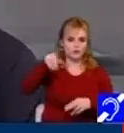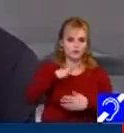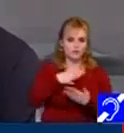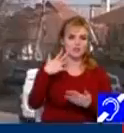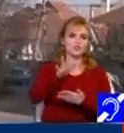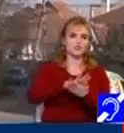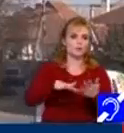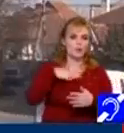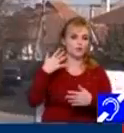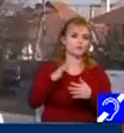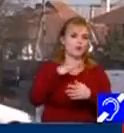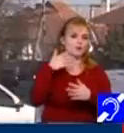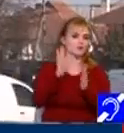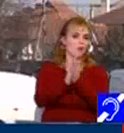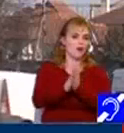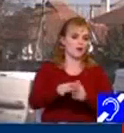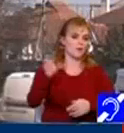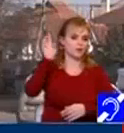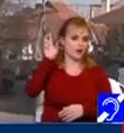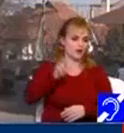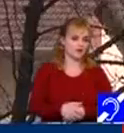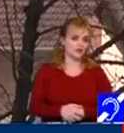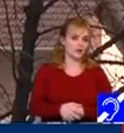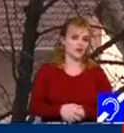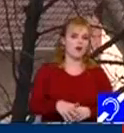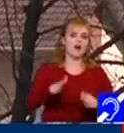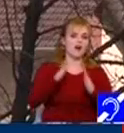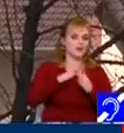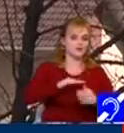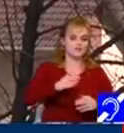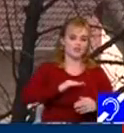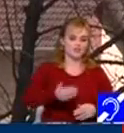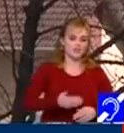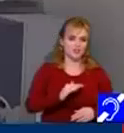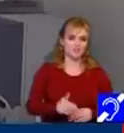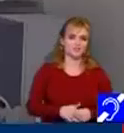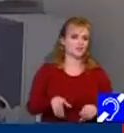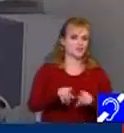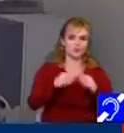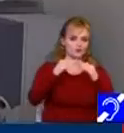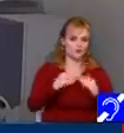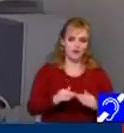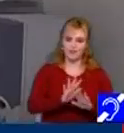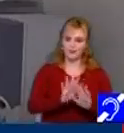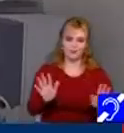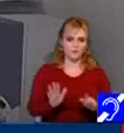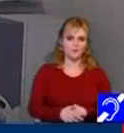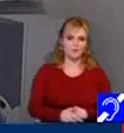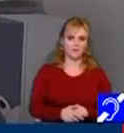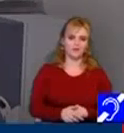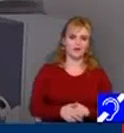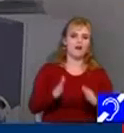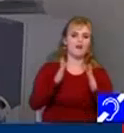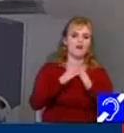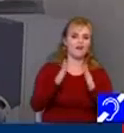cererea este mare. Nici prețul la casele pe pământ nu va scădea, dar nici nu vor fi foarte solicitate. Casele într-adevăr au nimerit într-un